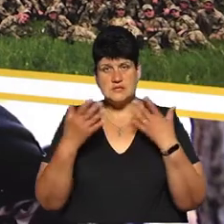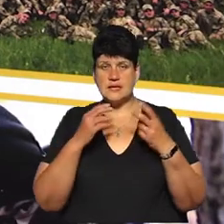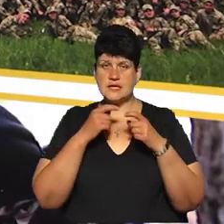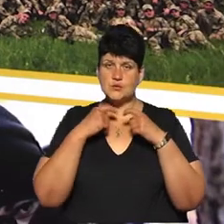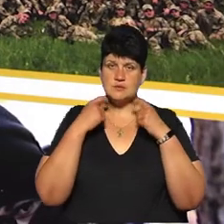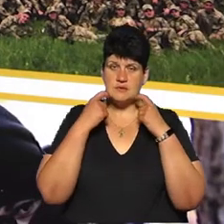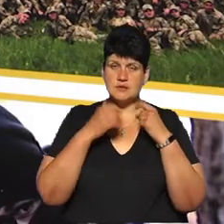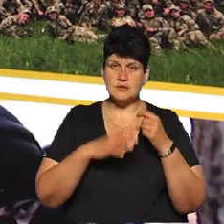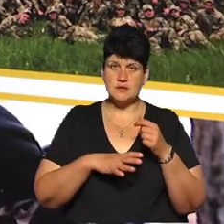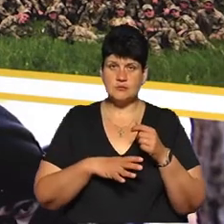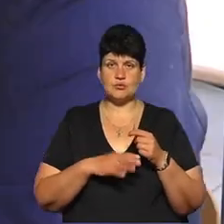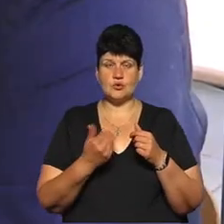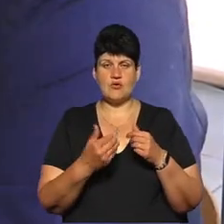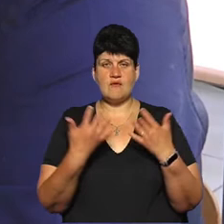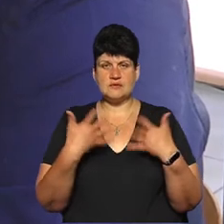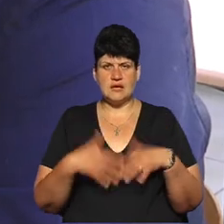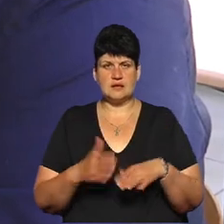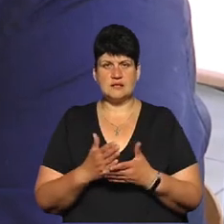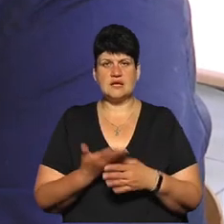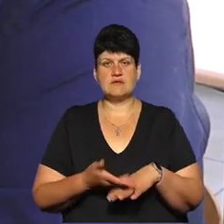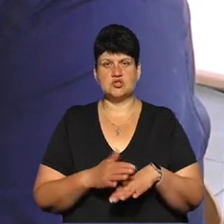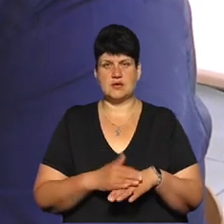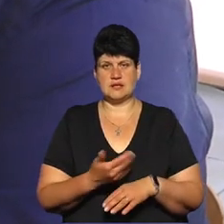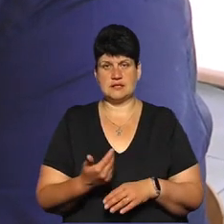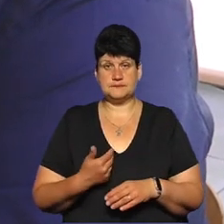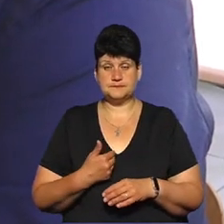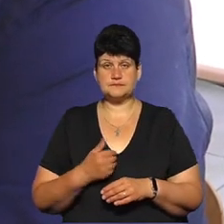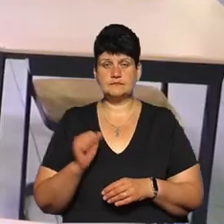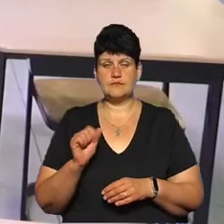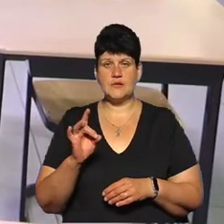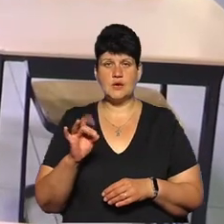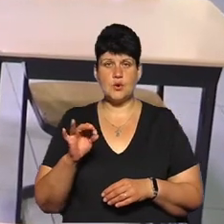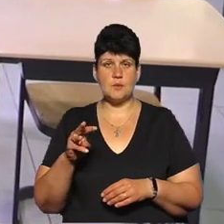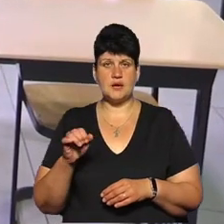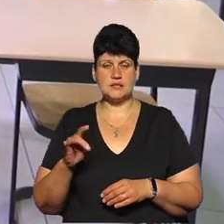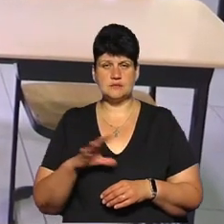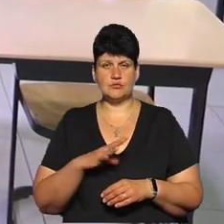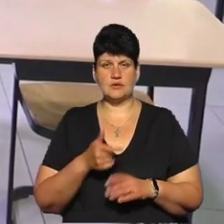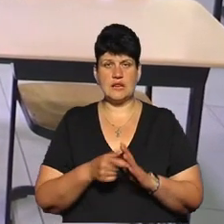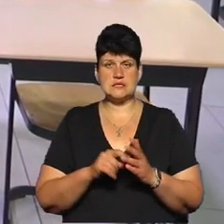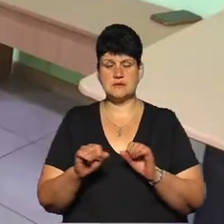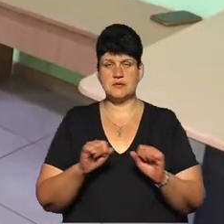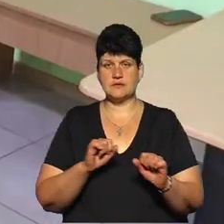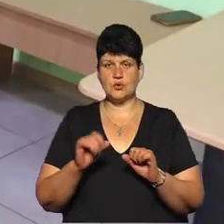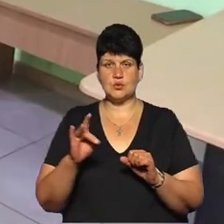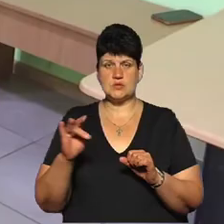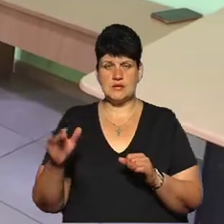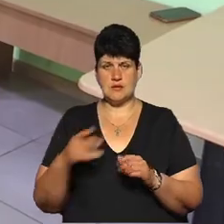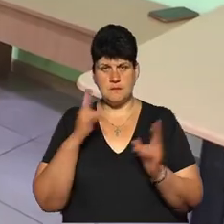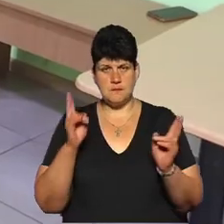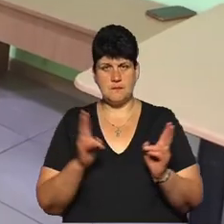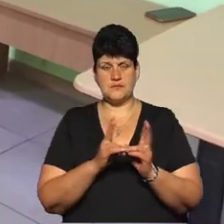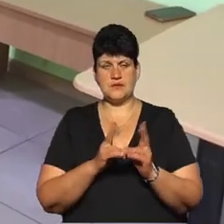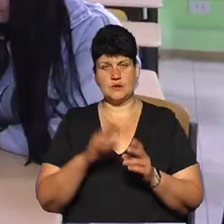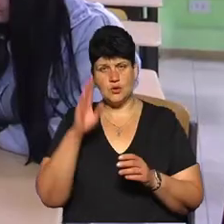його втрата важка для нас була. Андрій Романець був класним керівником Руслана. Розповідає, бачився з хлопцем перед його відбуттям